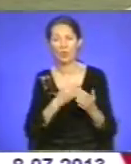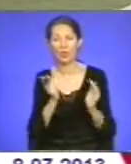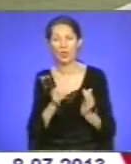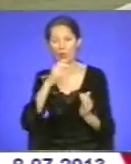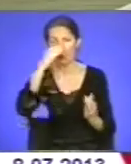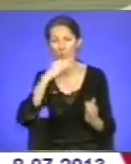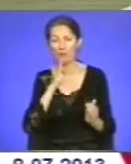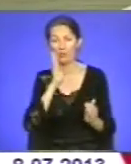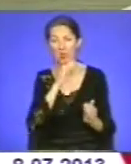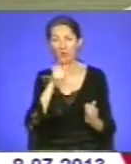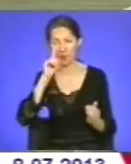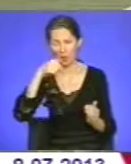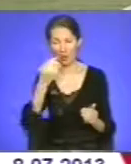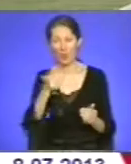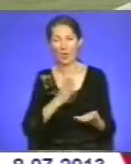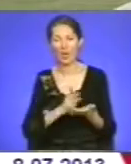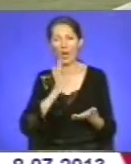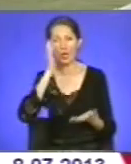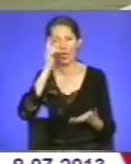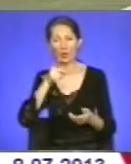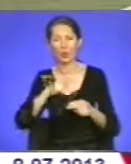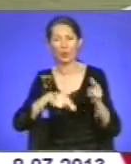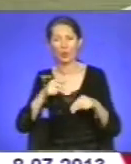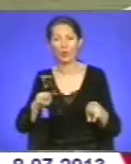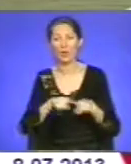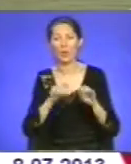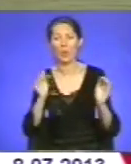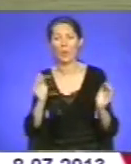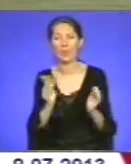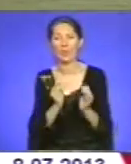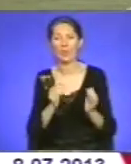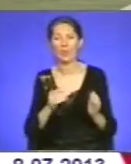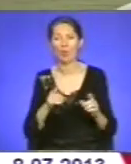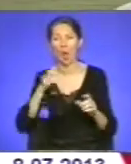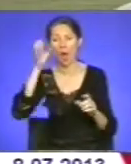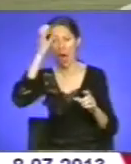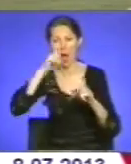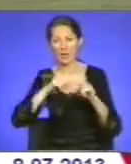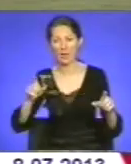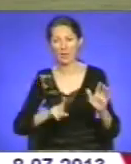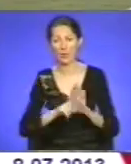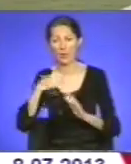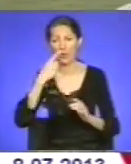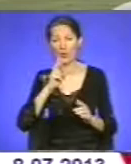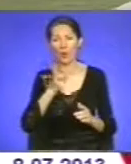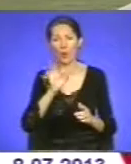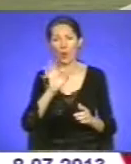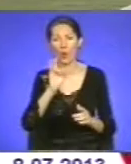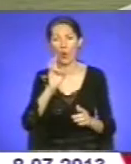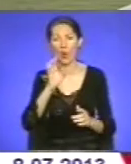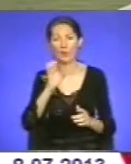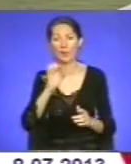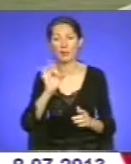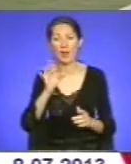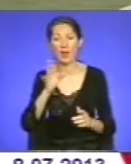тут збудувати ще таку невеличку академію. Спочатку я говорю консерваторію, тепер вона вже називається, буде